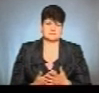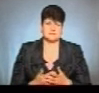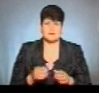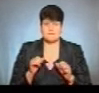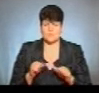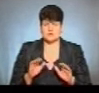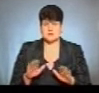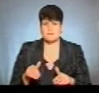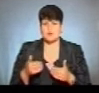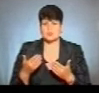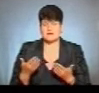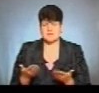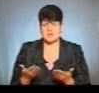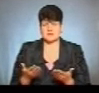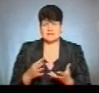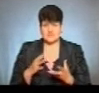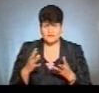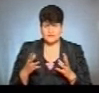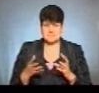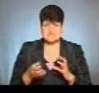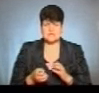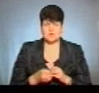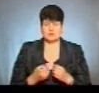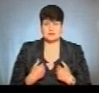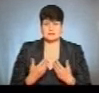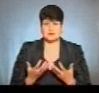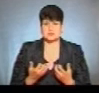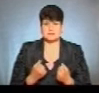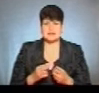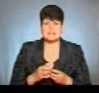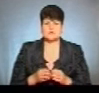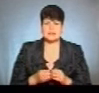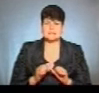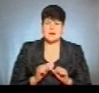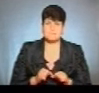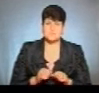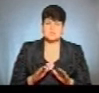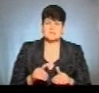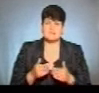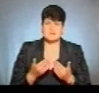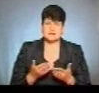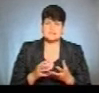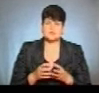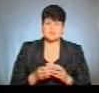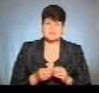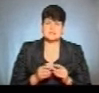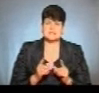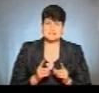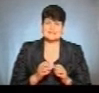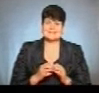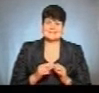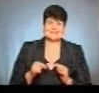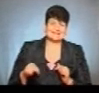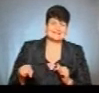можна подавати в цілому, які ми одержали результати, а можна давати результати тільки серед тих,